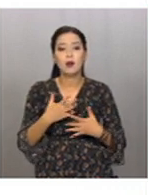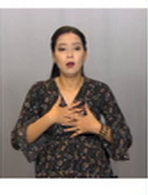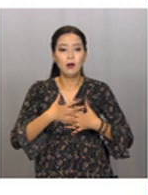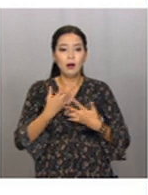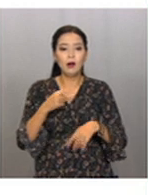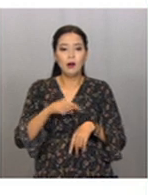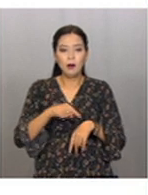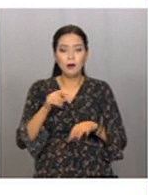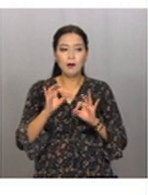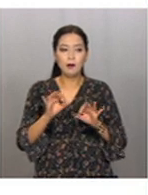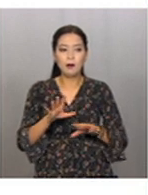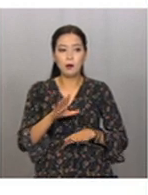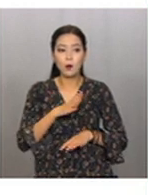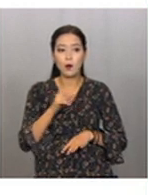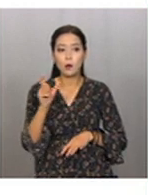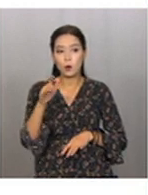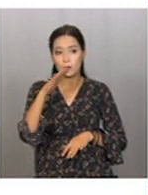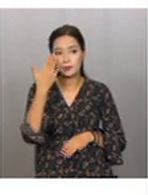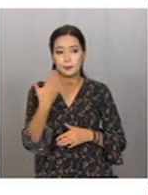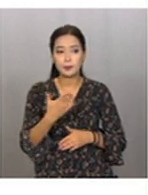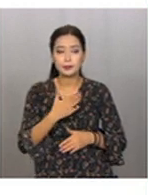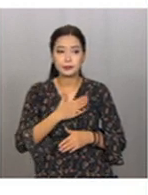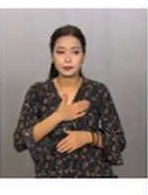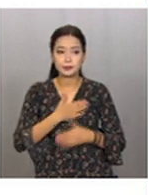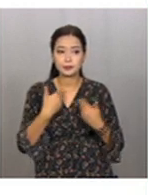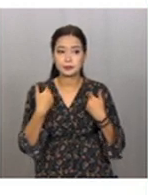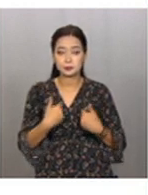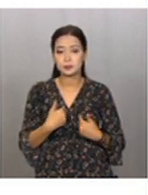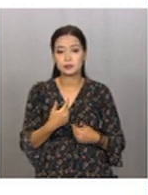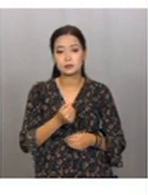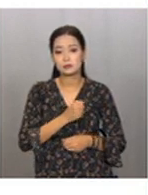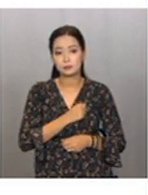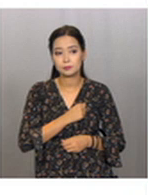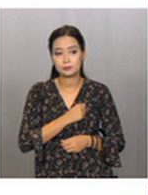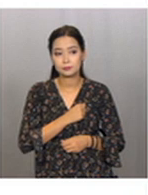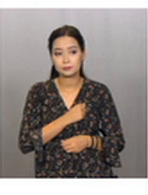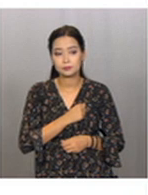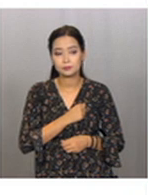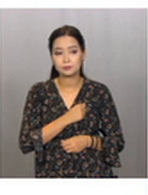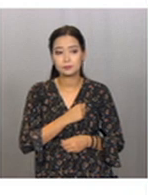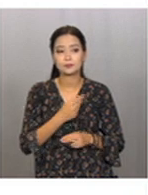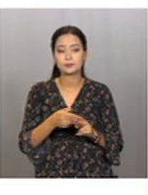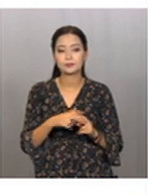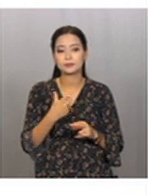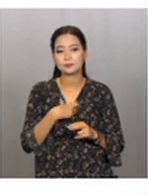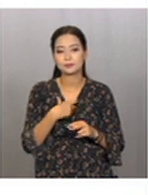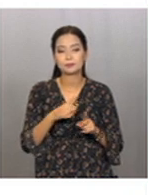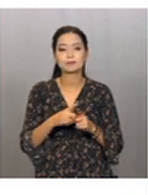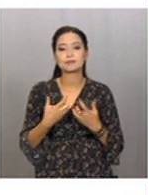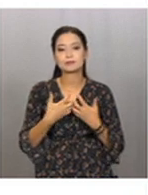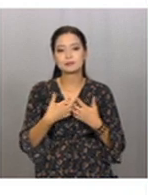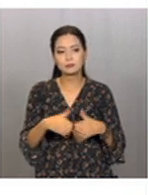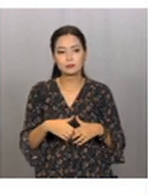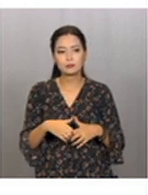балап, Сараны түлкіге балайды. «Көктөбет болды деме мені жаным» деп өзін көктөбет есептегісі